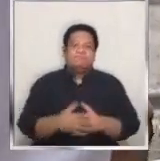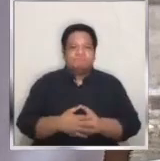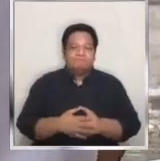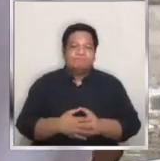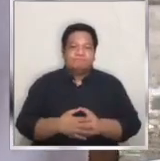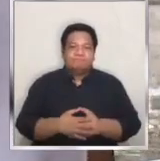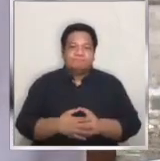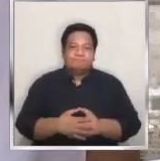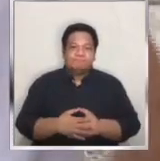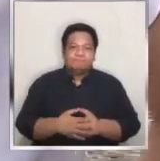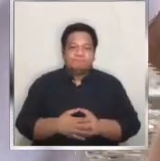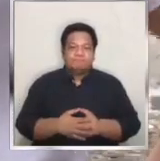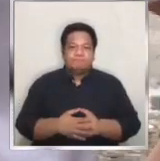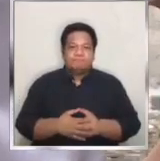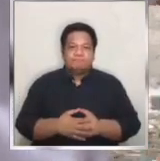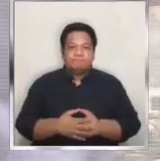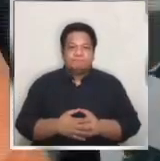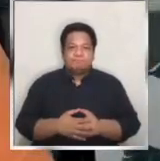happenings.